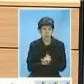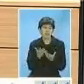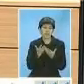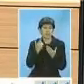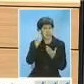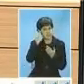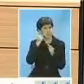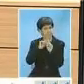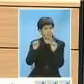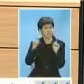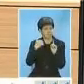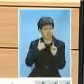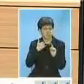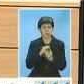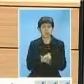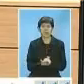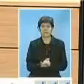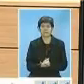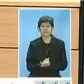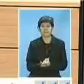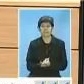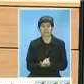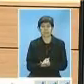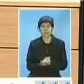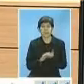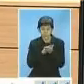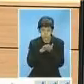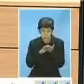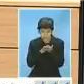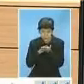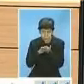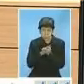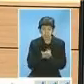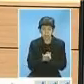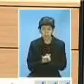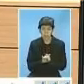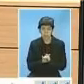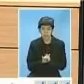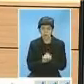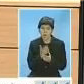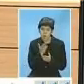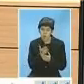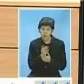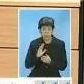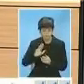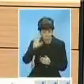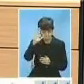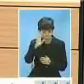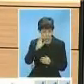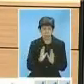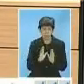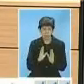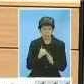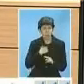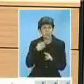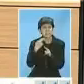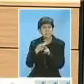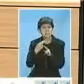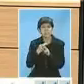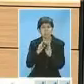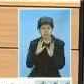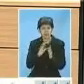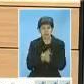ะเกิดความเข้าใจผิดได้ขอประทานโทษท่านสมาชิกนะครับกรุณา ถ้าจะประท้วงก็อย่าถึงขั้นว่าผมเอ่ยชื่อผิ